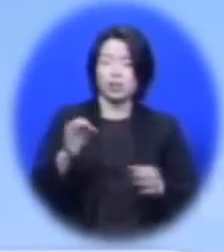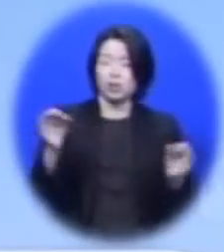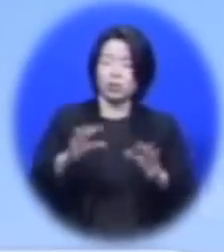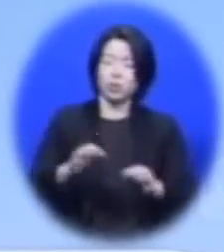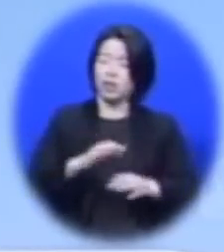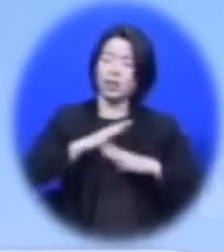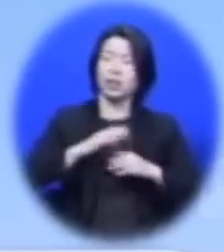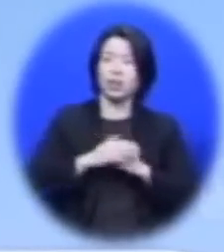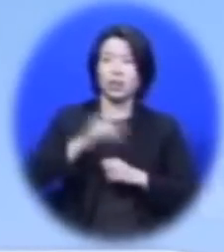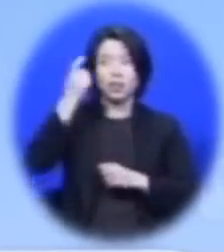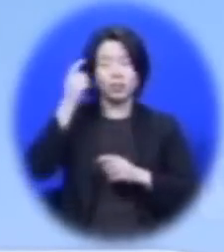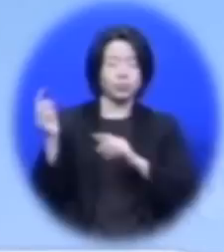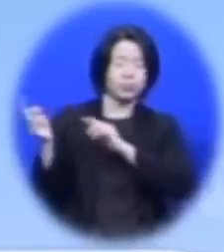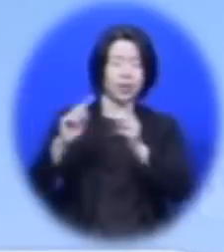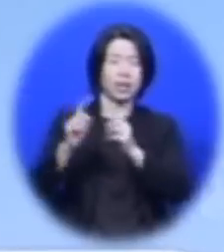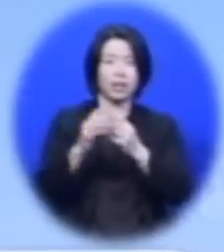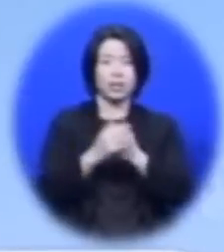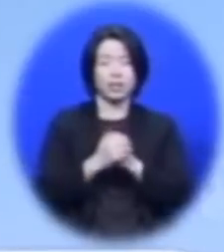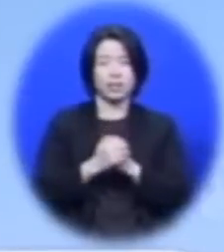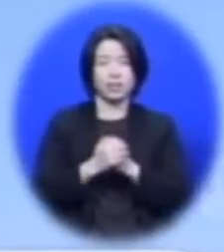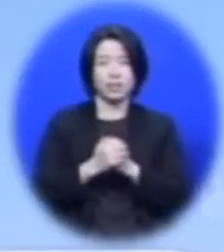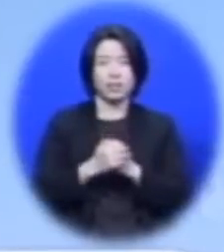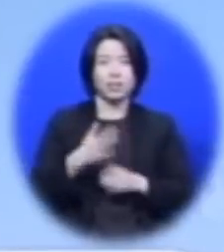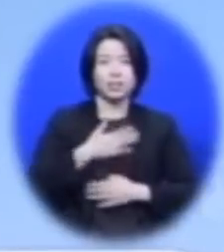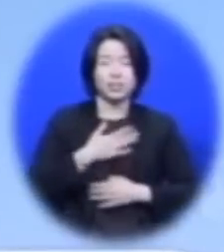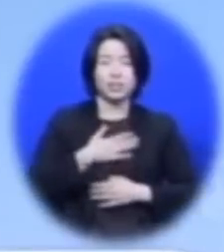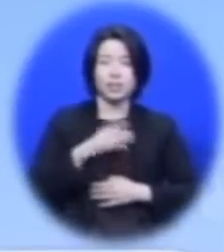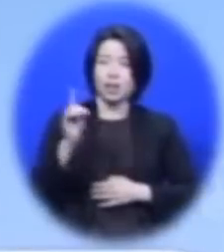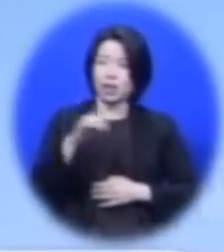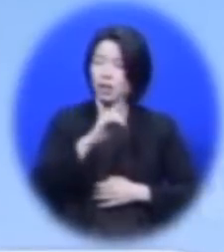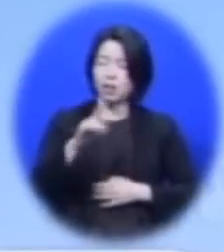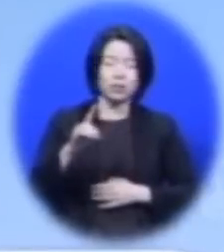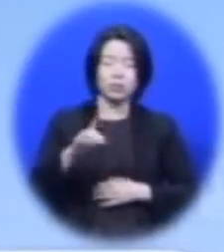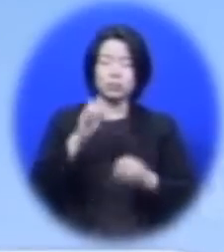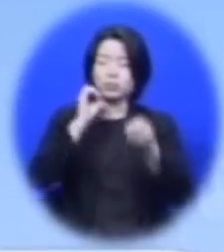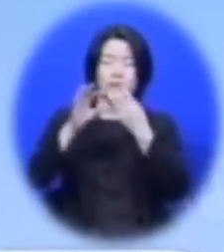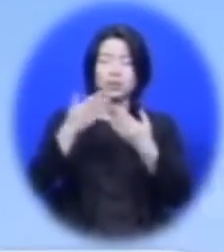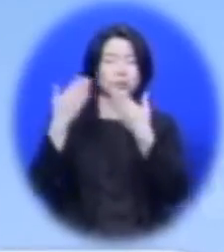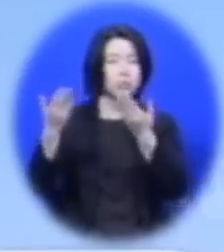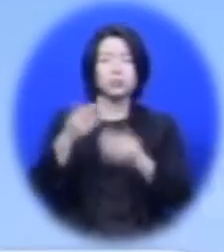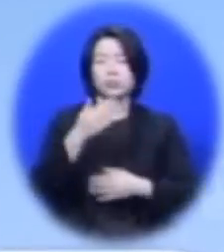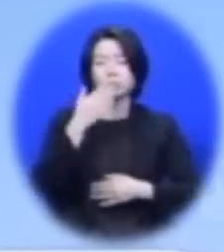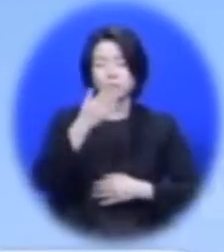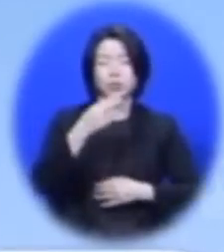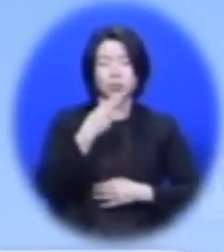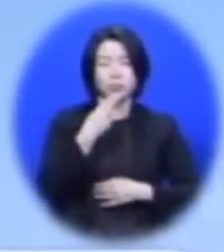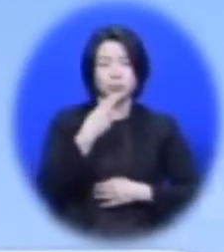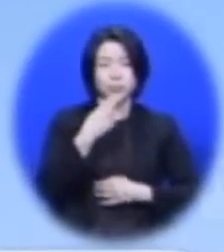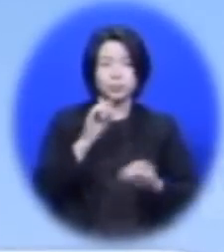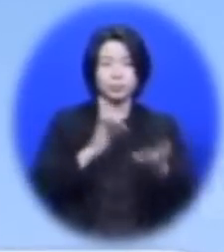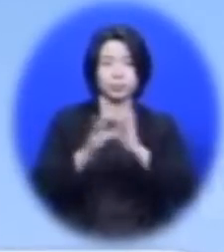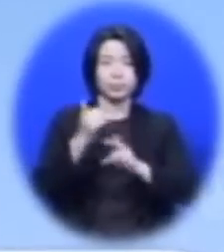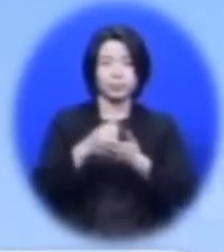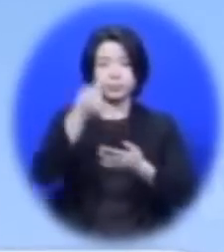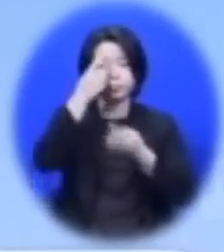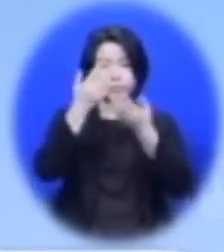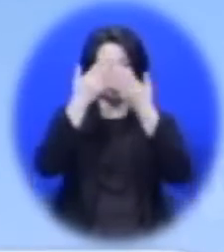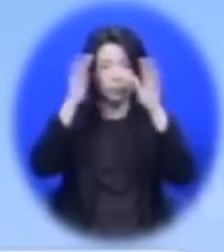아찔했다. 정신이 번쩍 들었다. 나는 아무 대답을 할 수가 없었다. 예수님이 인도를